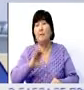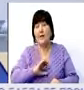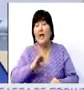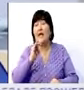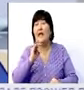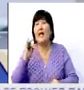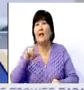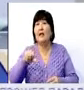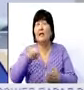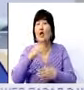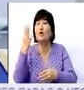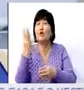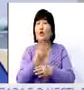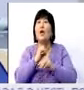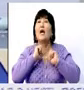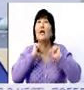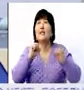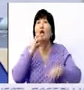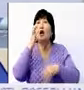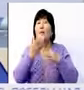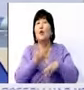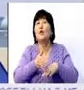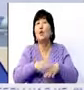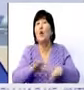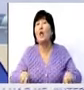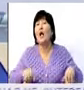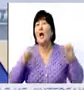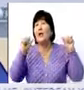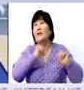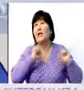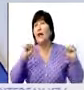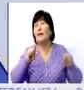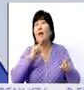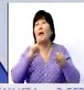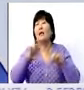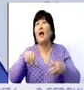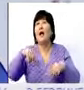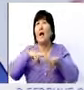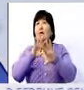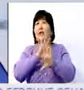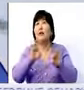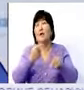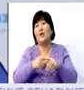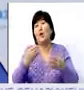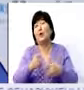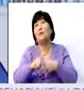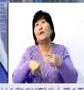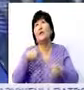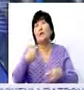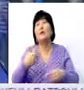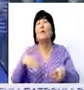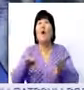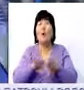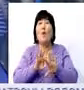Ильин является 4-кратным чемпионом мира по тяжелой атлетике. Сам спортсмен на пресс-конференции в Астане прокомментировал эту новость следующим